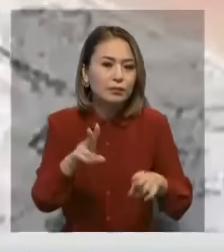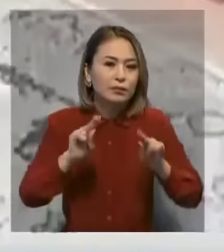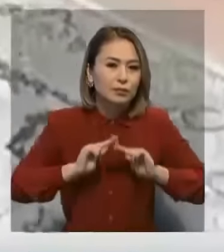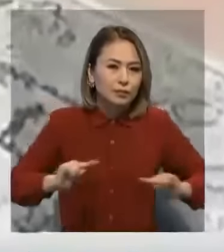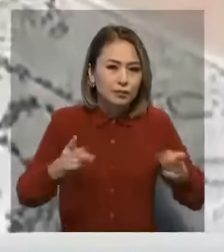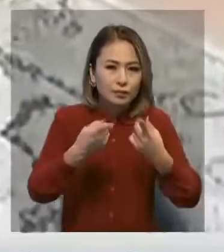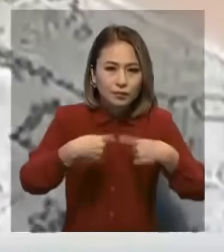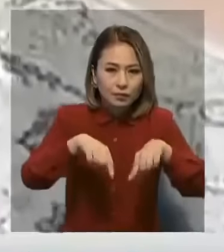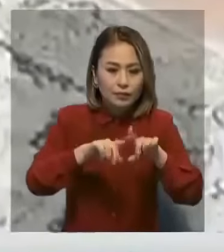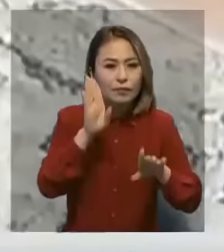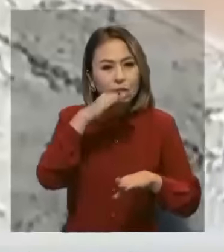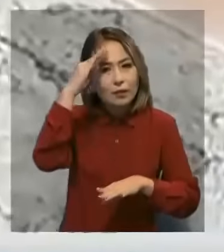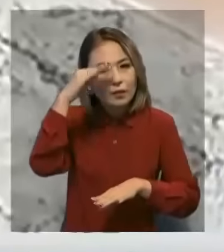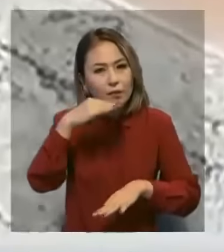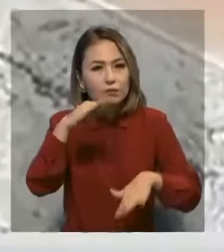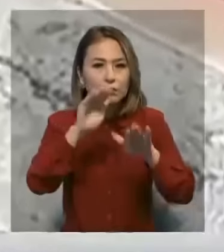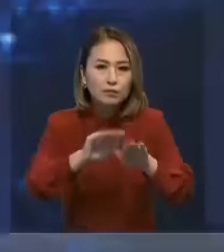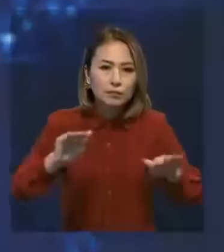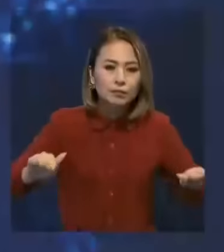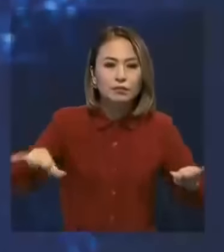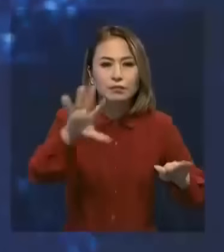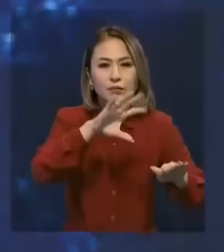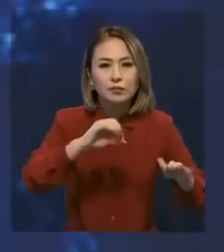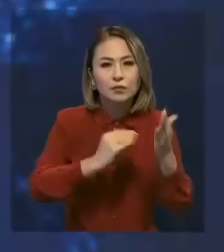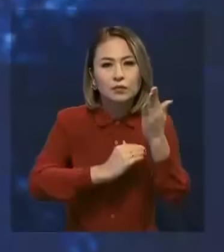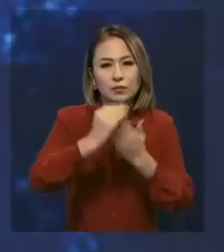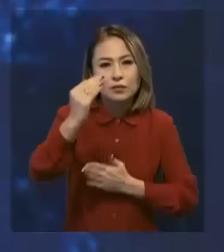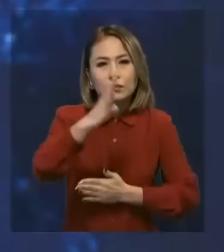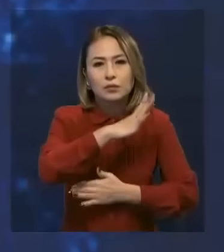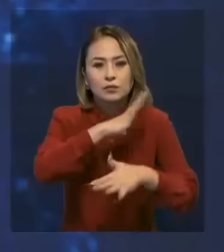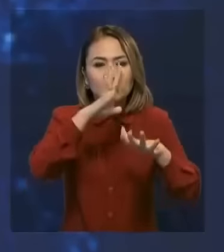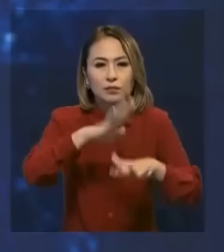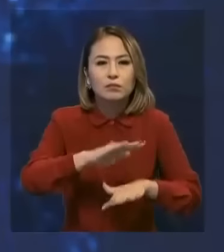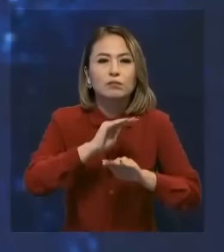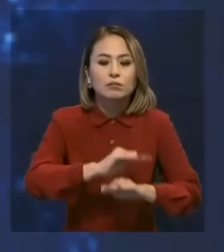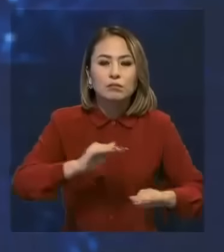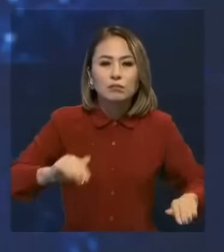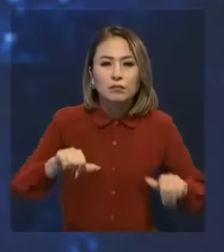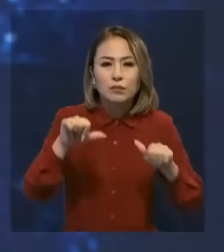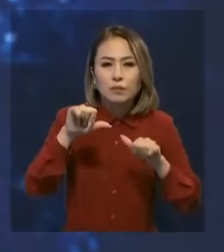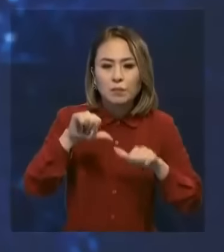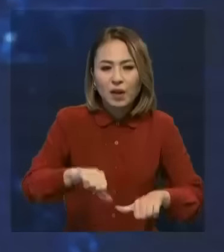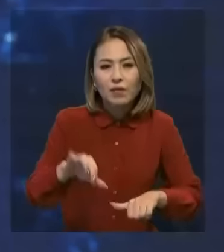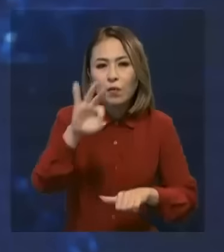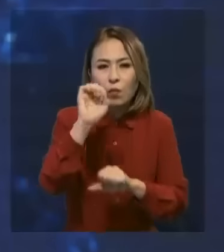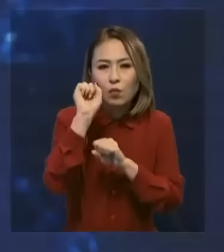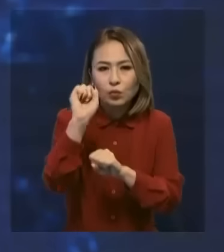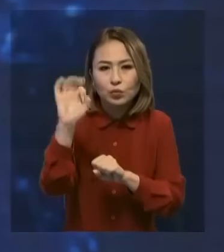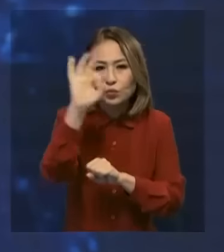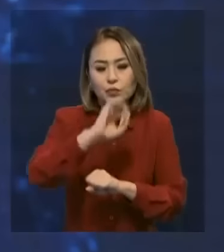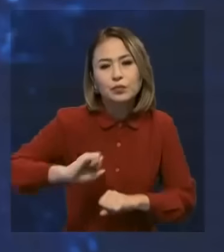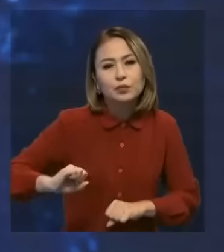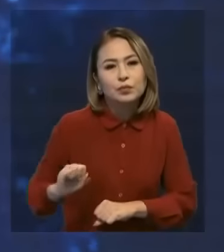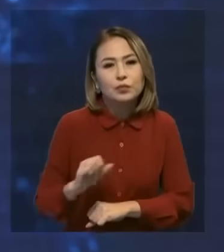Тиісті шараларды педагогикалық ұжымдардың ата-аналарымен, балалармен, жоғары тұрған органдармен және балалардың құқықтарын қорғау